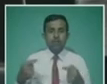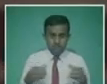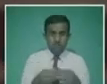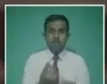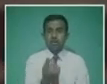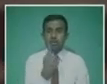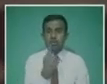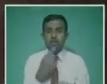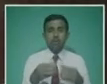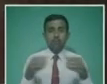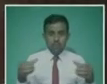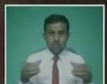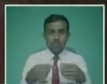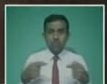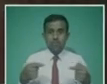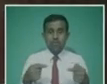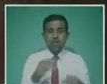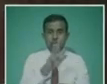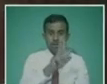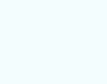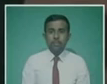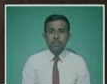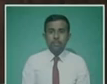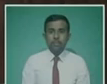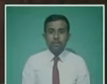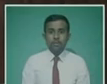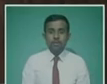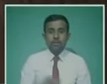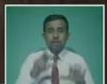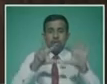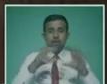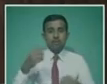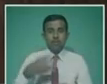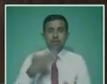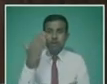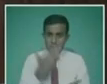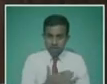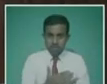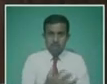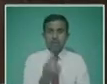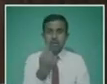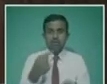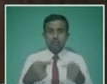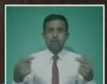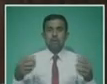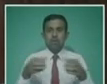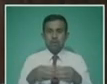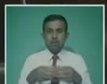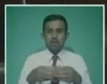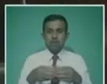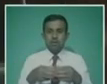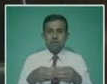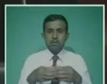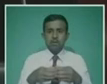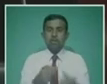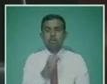හදන්නේ නැහැනේ. විපක්ෂයෙන්මයි 9-10 ගන්න එපා කියන ඉල්ලීම ආවේ. 8 වෙනිදාට මේක නතර කරන්නයි කියන ඉල්ලීම කරේ විපක්ෂයෙන්. එහෙනම් අපි නත්තල් දා